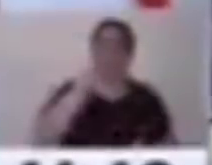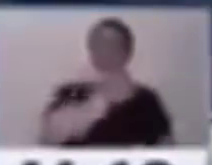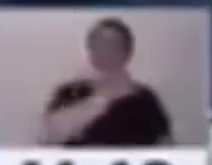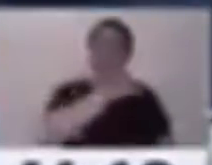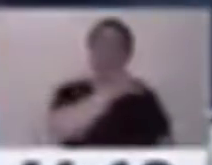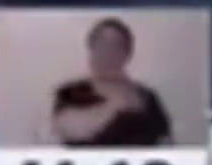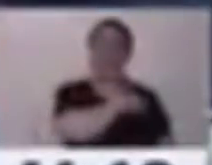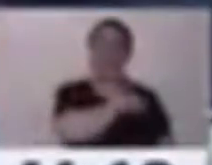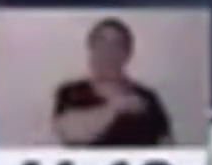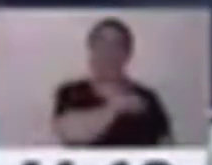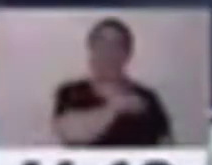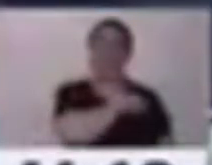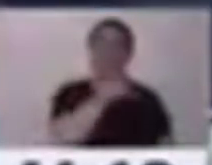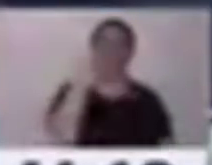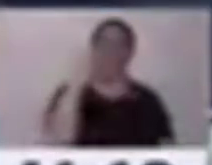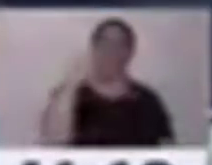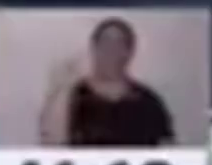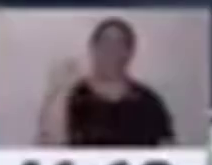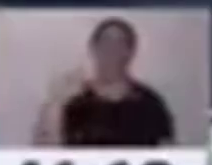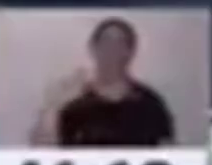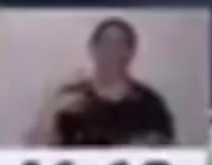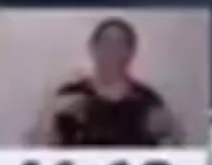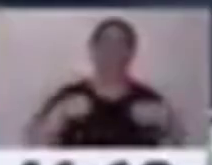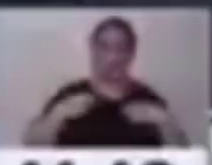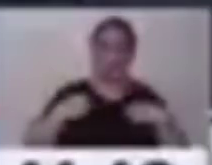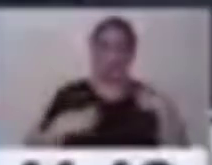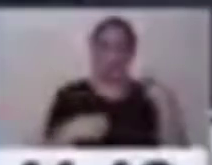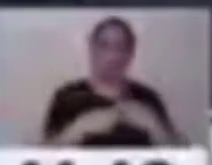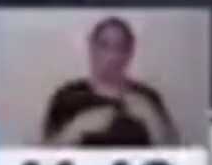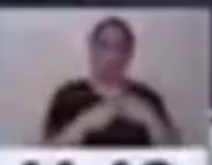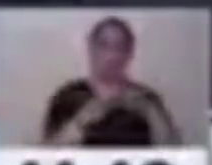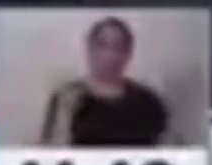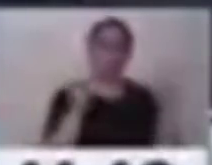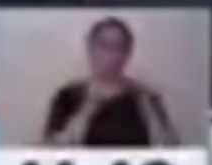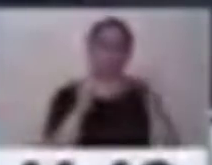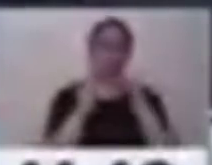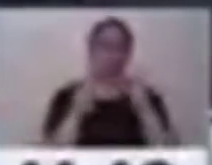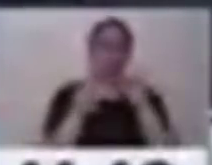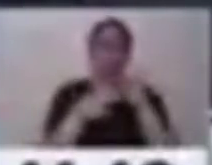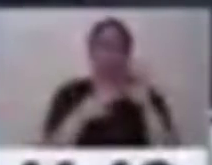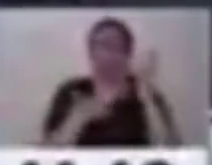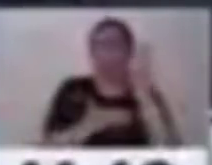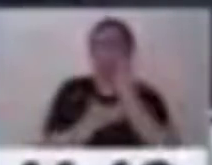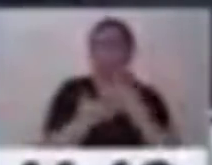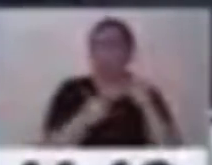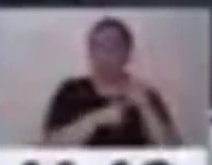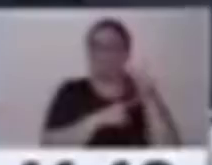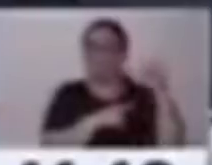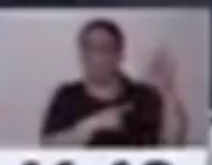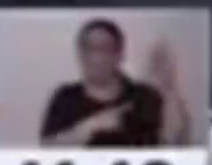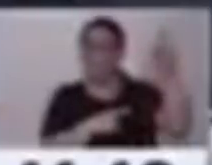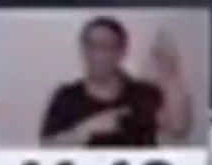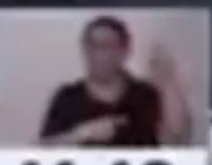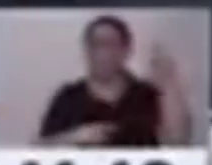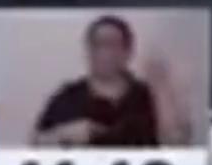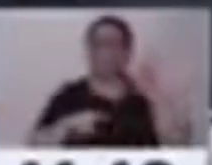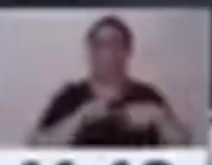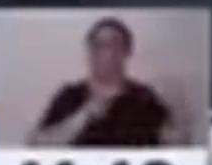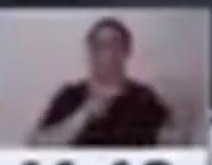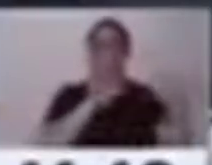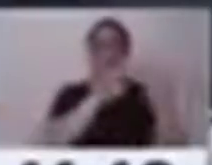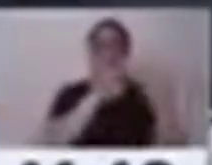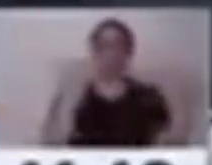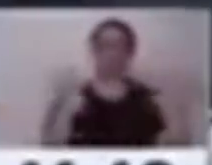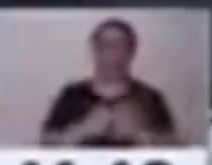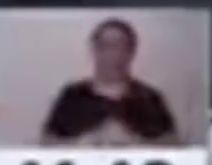Opo, Yusek, ano po ang mga nagiging dahilan kung bakit tumatagal po yung distribution ng SAP at paano nyo po